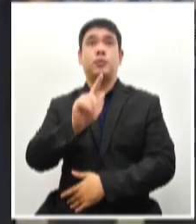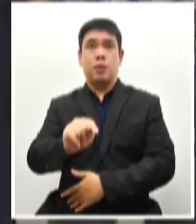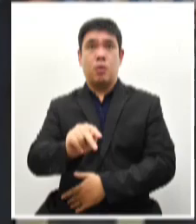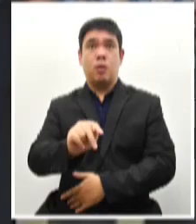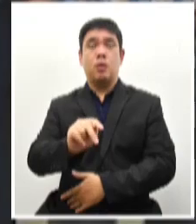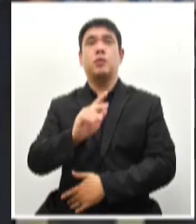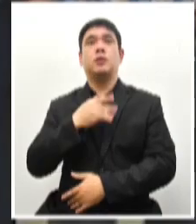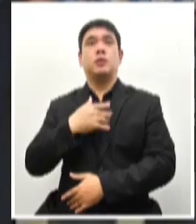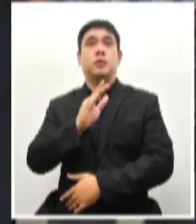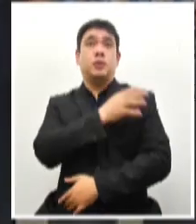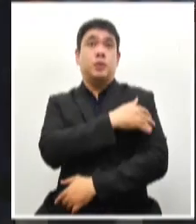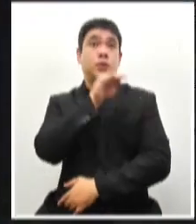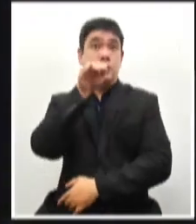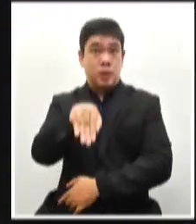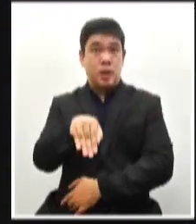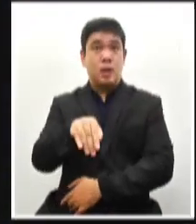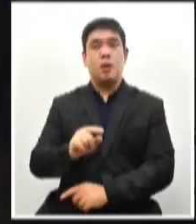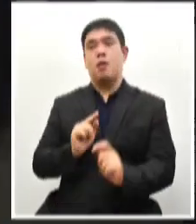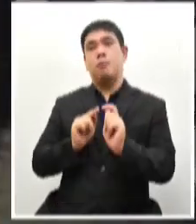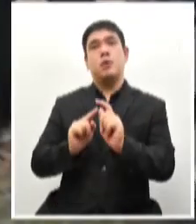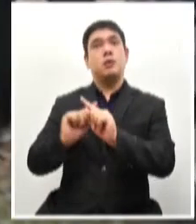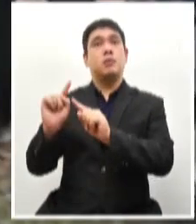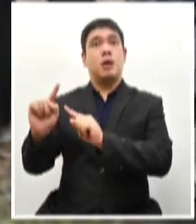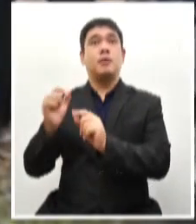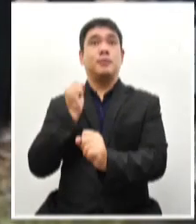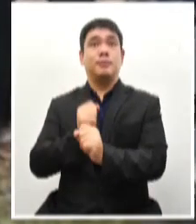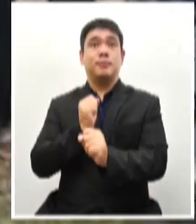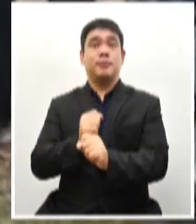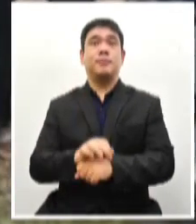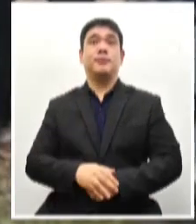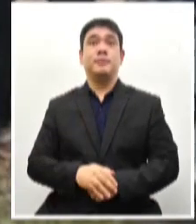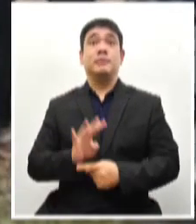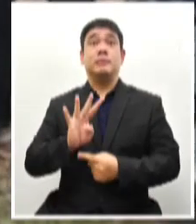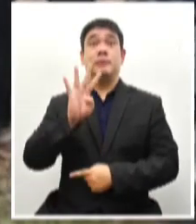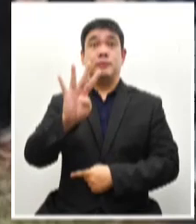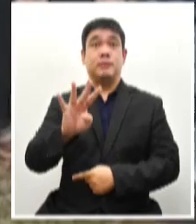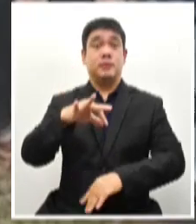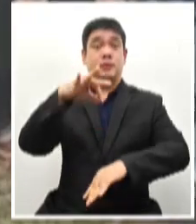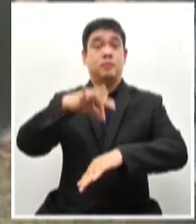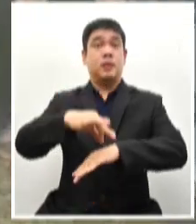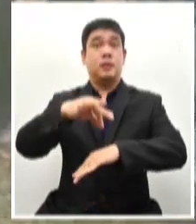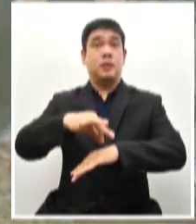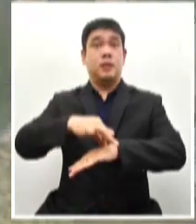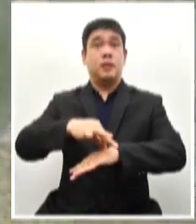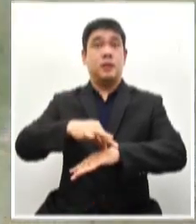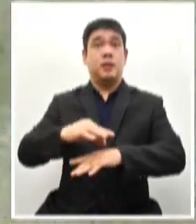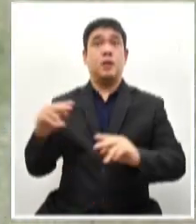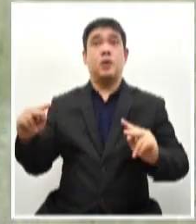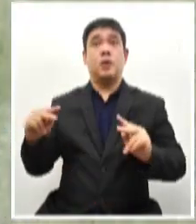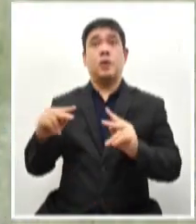าลและอำเภอเกือบทุกข่ายงาน 4. ได้รับการแต่งตั้งให้ดำรงตำแหน่งทางการศึกษ